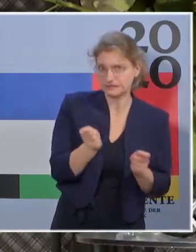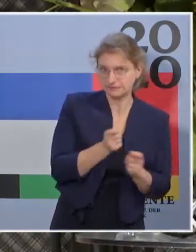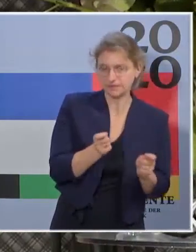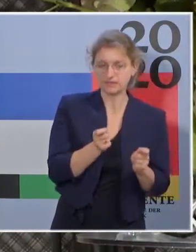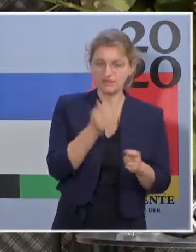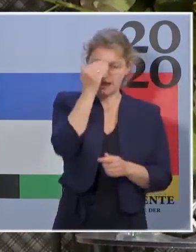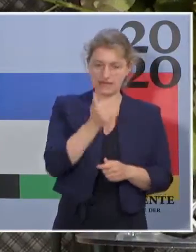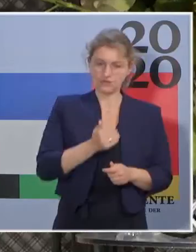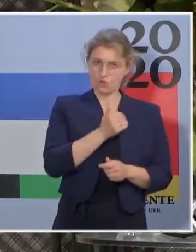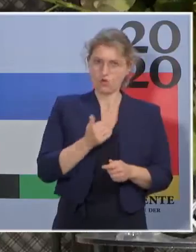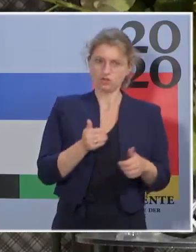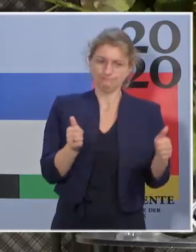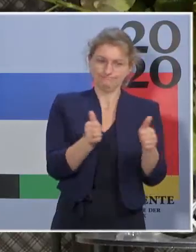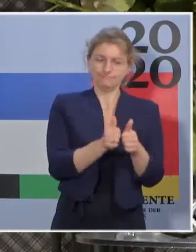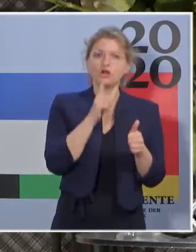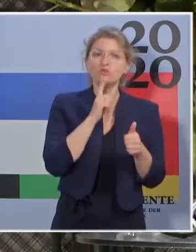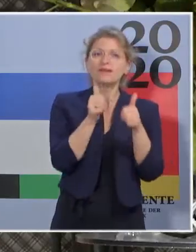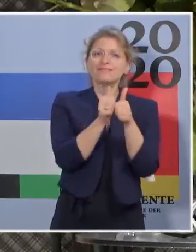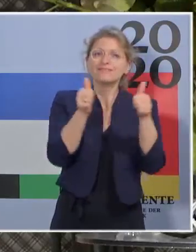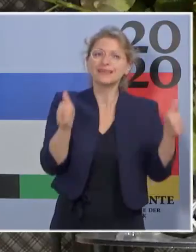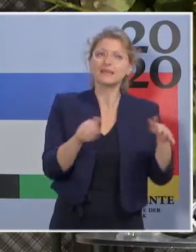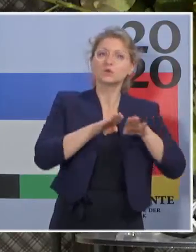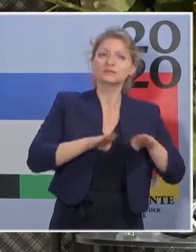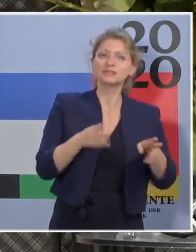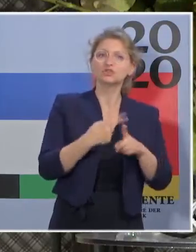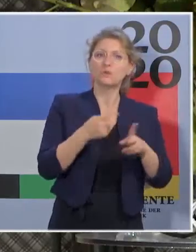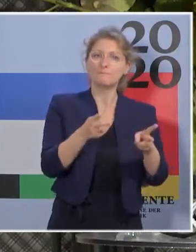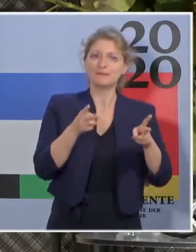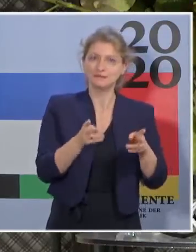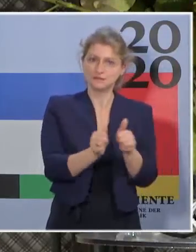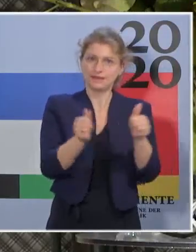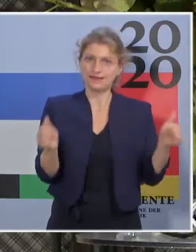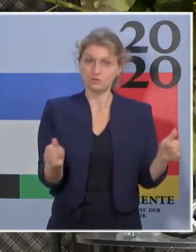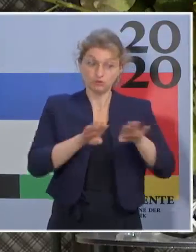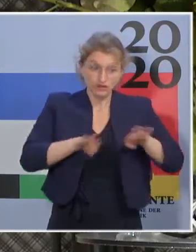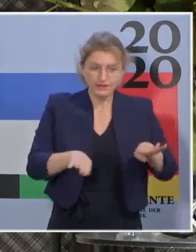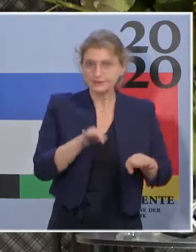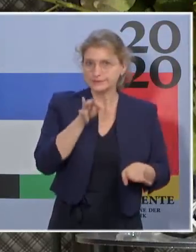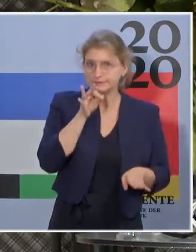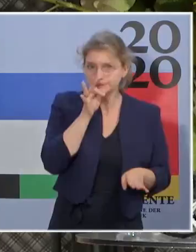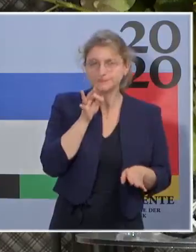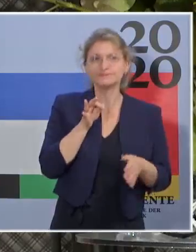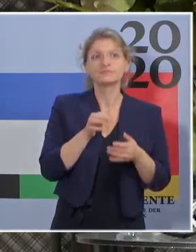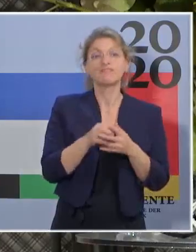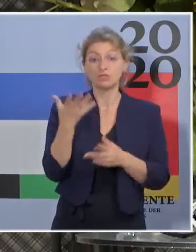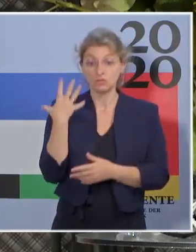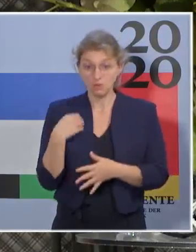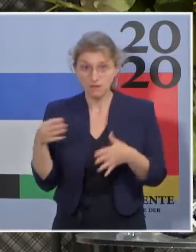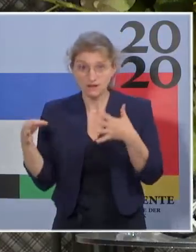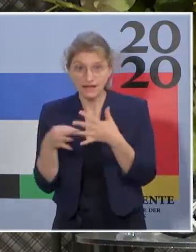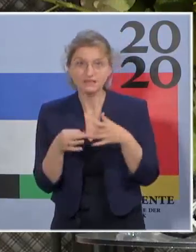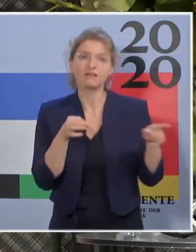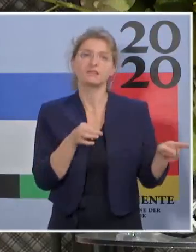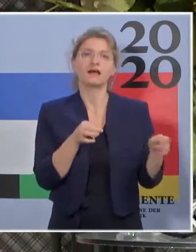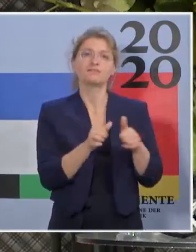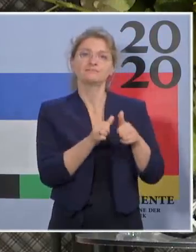Ehepaare, sondern nur eine Trennung von Tisch und Bett, und für eine allfällige Wiederverehelichung war eine Dispens notwendig, die der